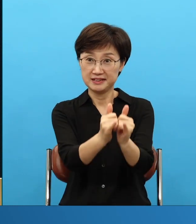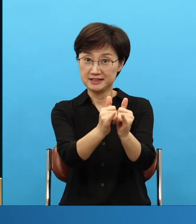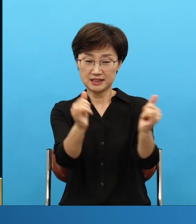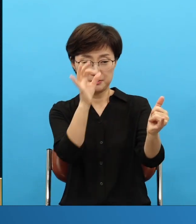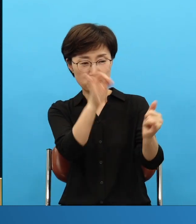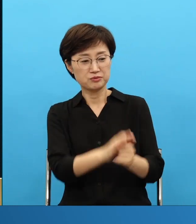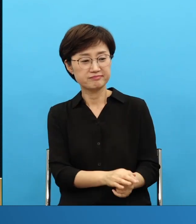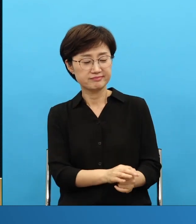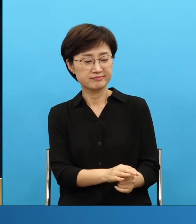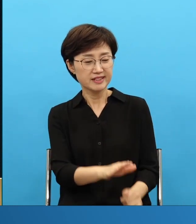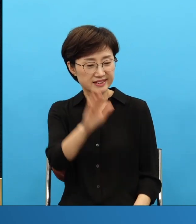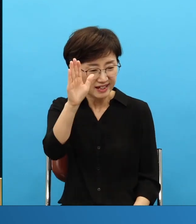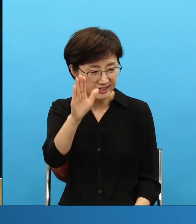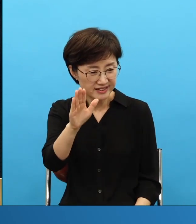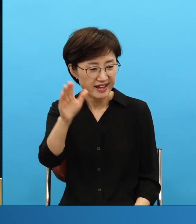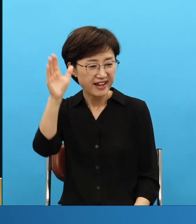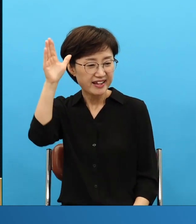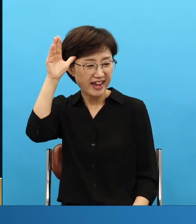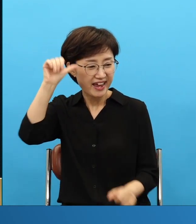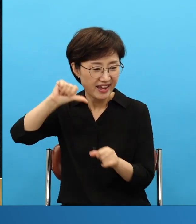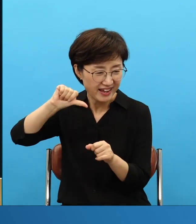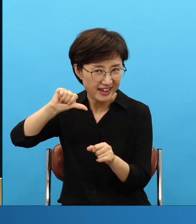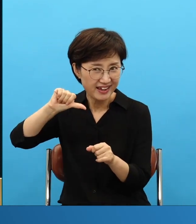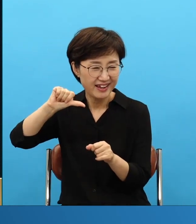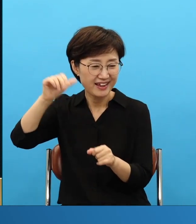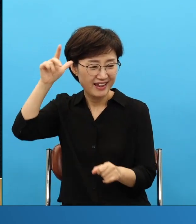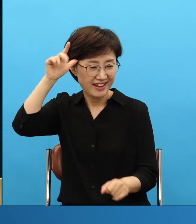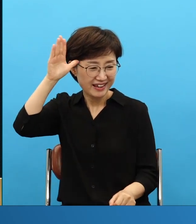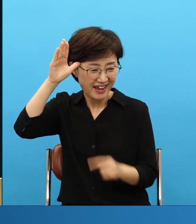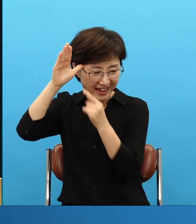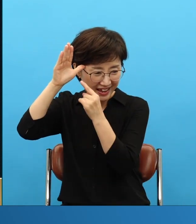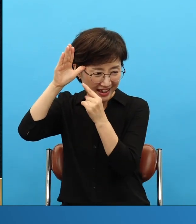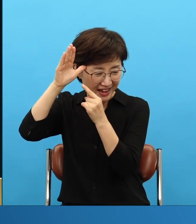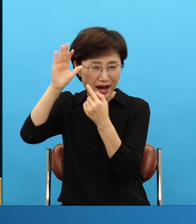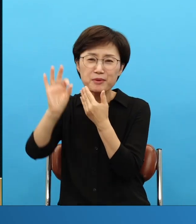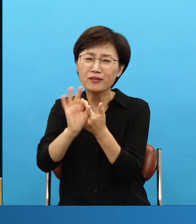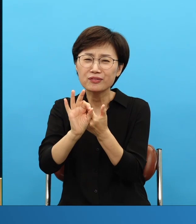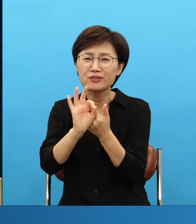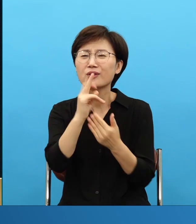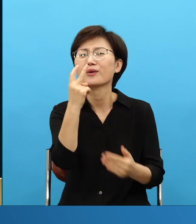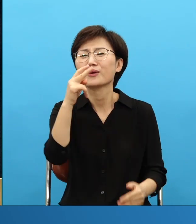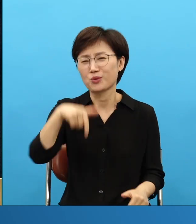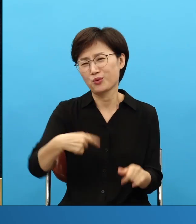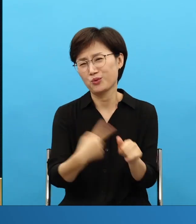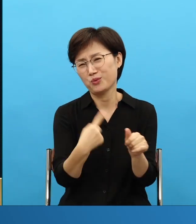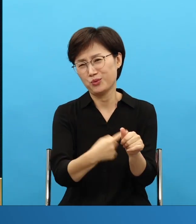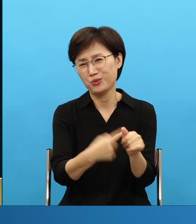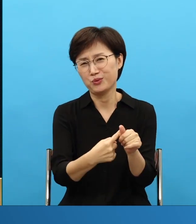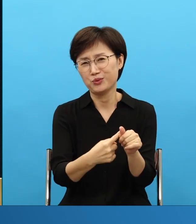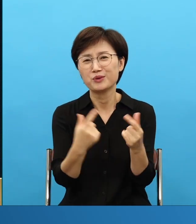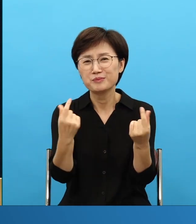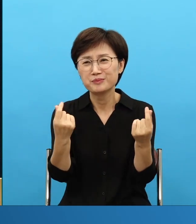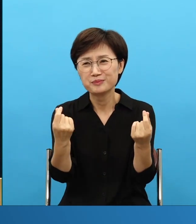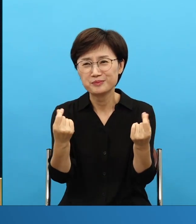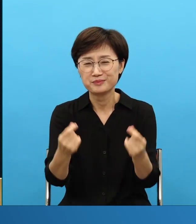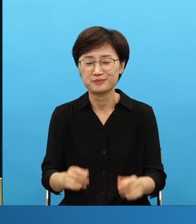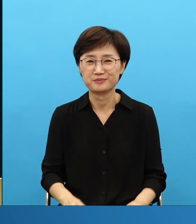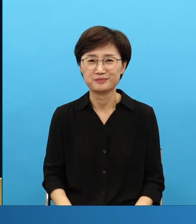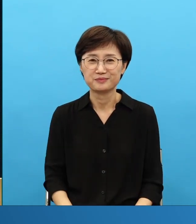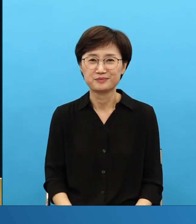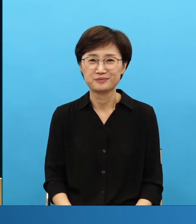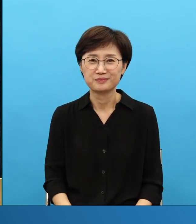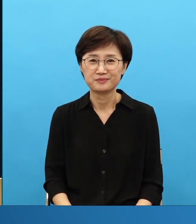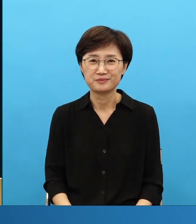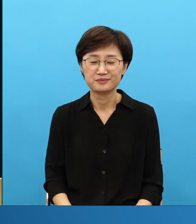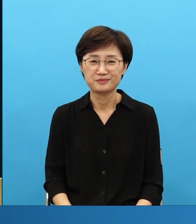이 자식아 하면 되는데 앞에 개자를 붙이면 이상하게 돼버린다니까요. And so even when you curse somebody, when you refer to them as a dog, there's a completely different nuance